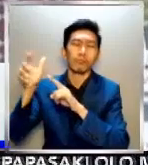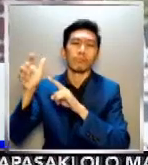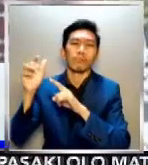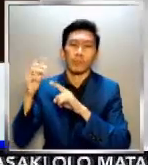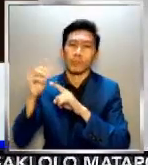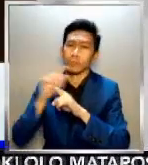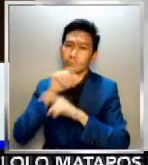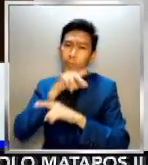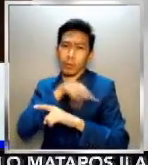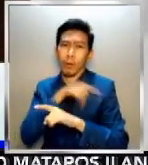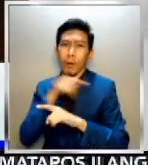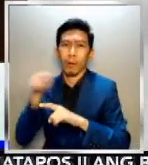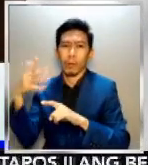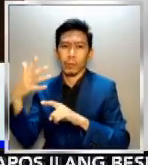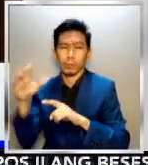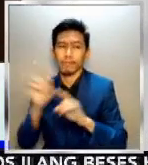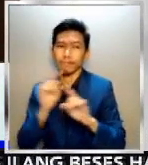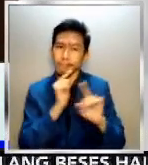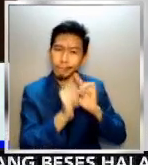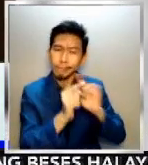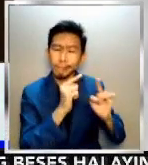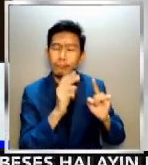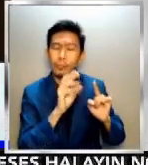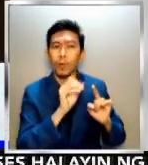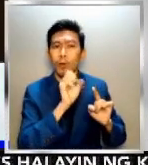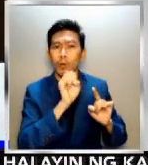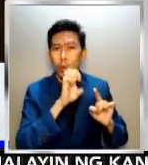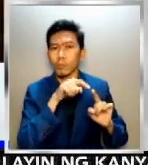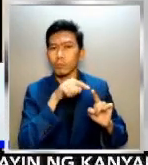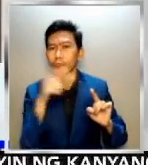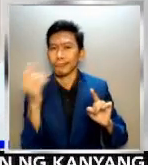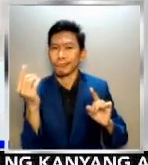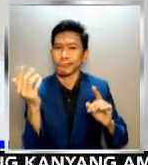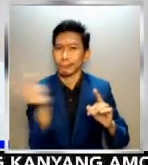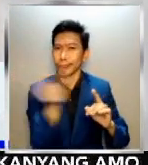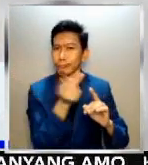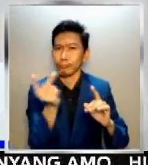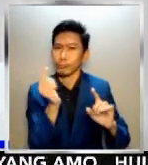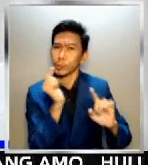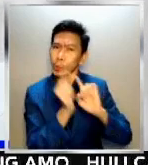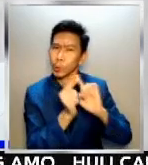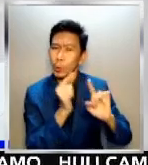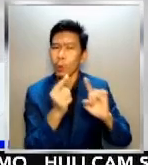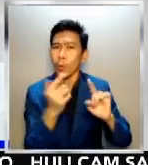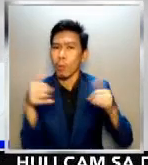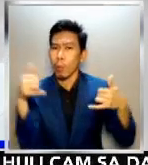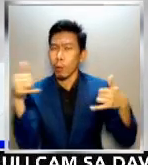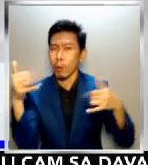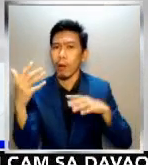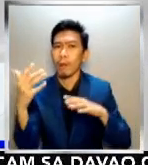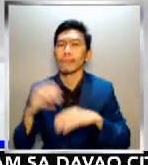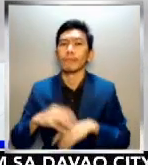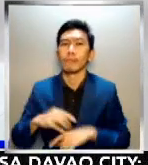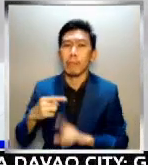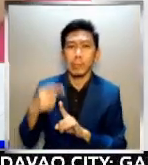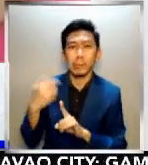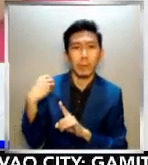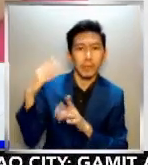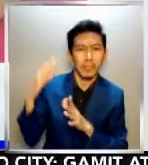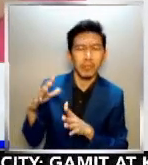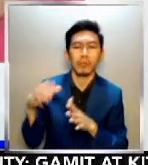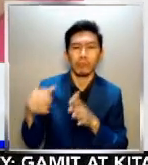Adnan Alonto kay Rose at ang case officer na itinalaga para tutukan ang kaso. Nangako ang Philippine Embassy sa Saudi